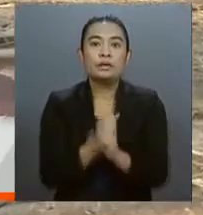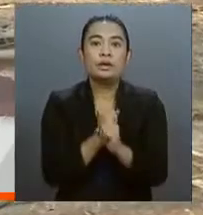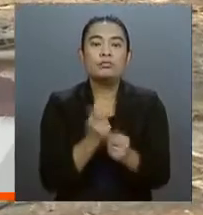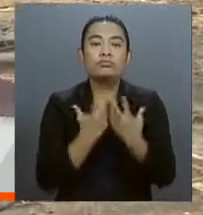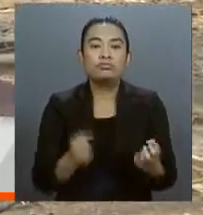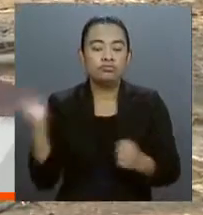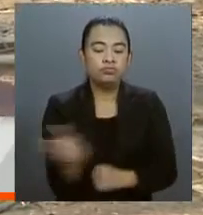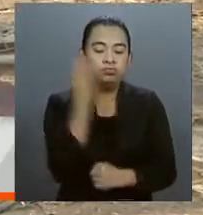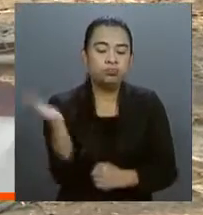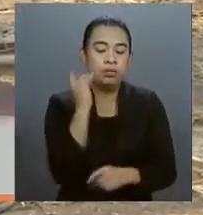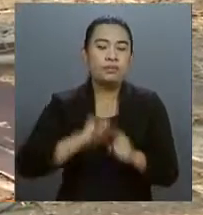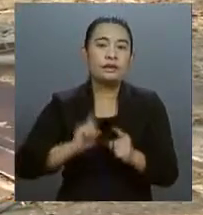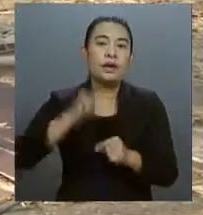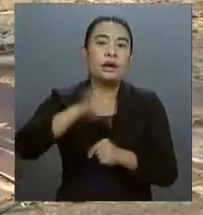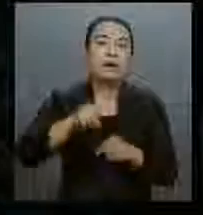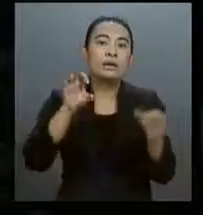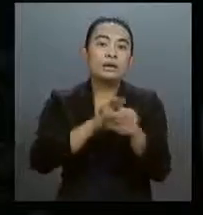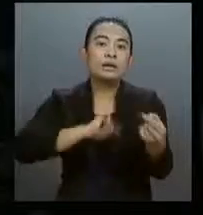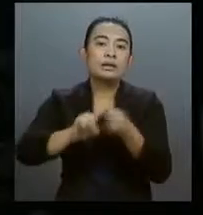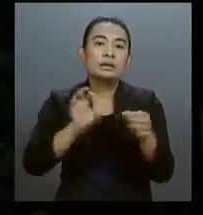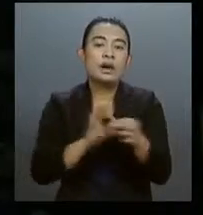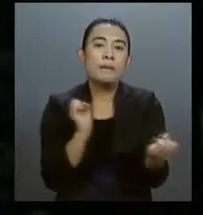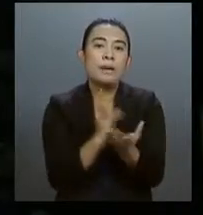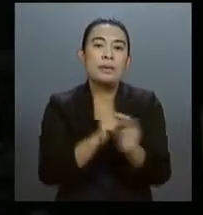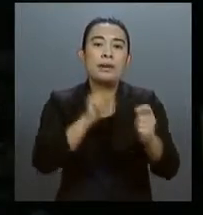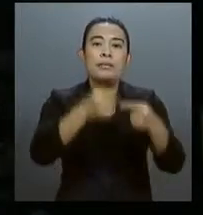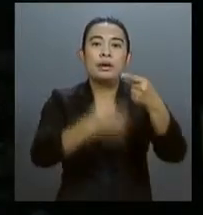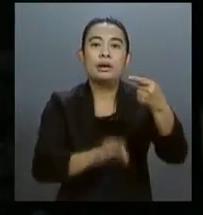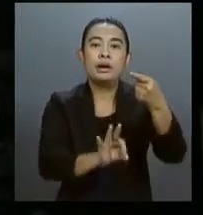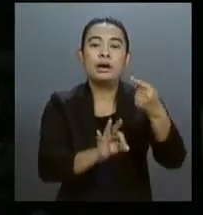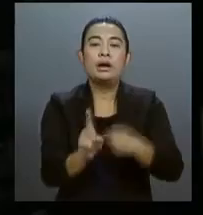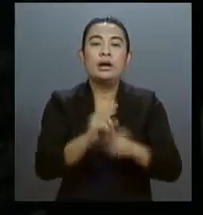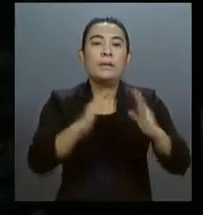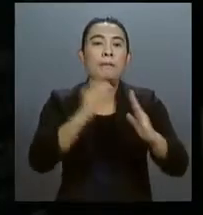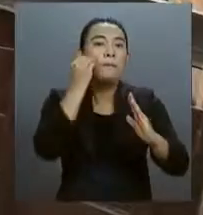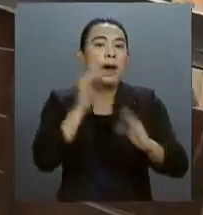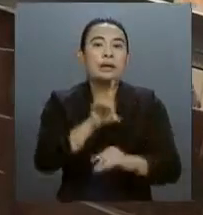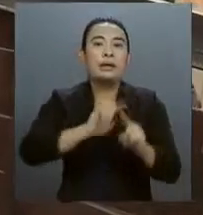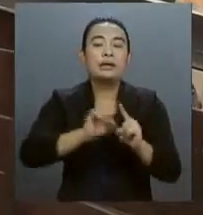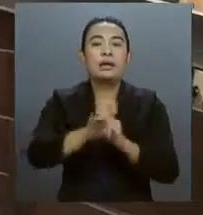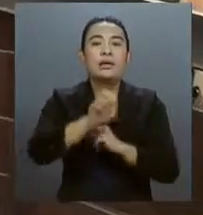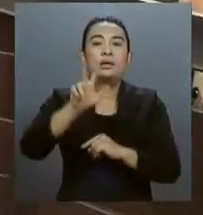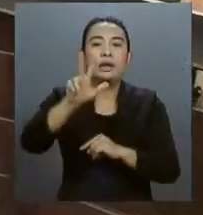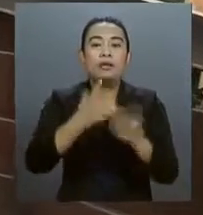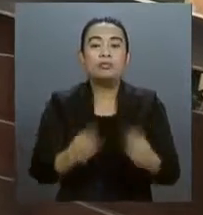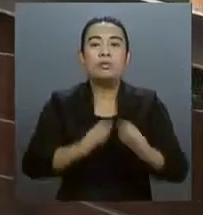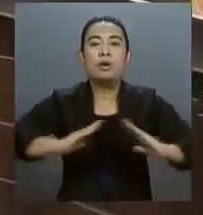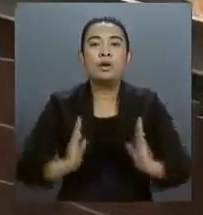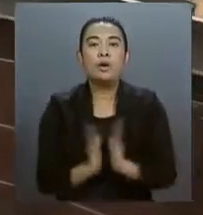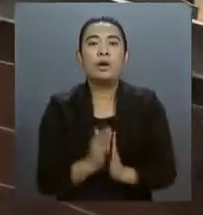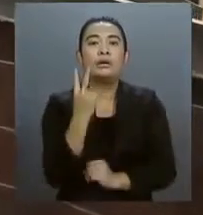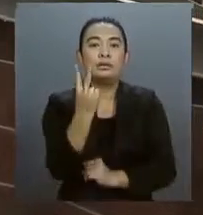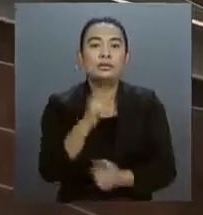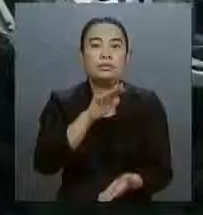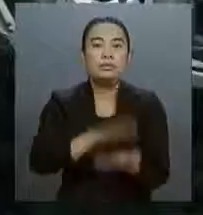พายุฤดูร้อนที่ผ่านมามีพื้นที่ได้รับผลกระทบ 9อำเภอค่ะบ้านเรือนเสียหาย 103หลังวัด 2แห่งและโรงเรียนเสีย